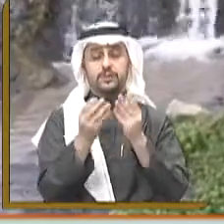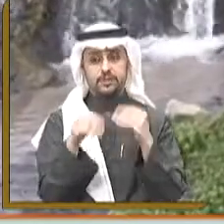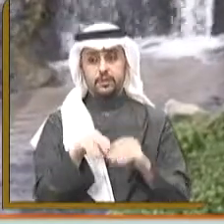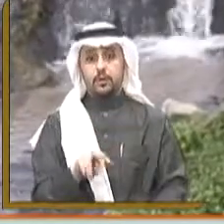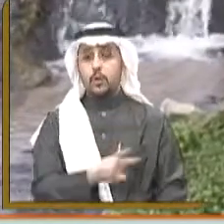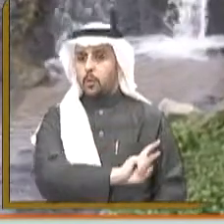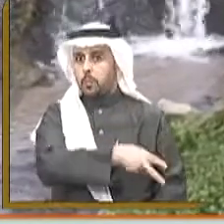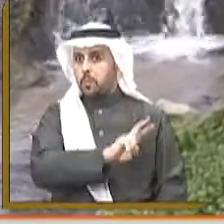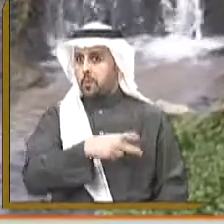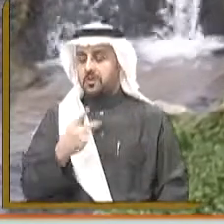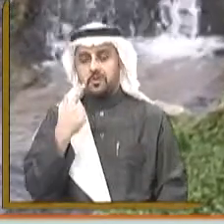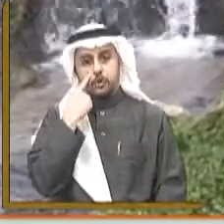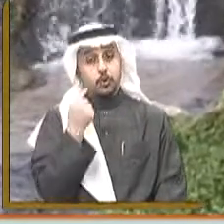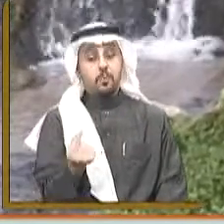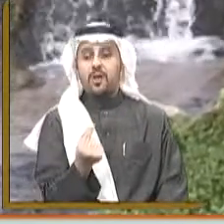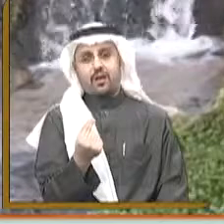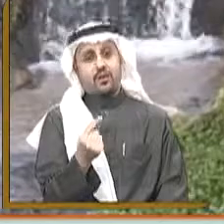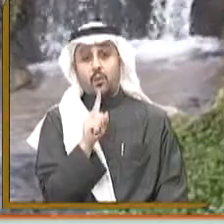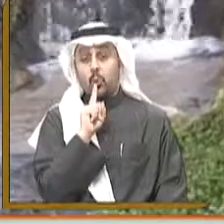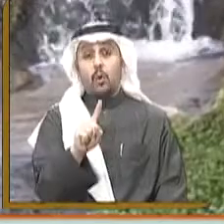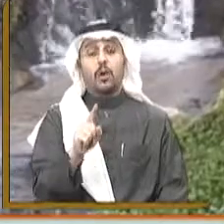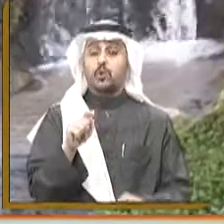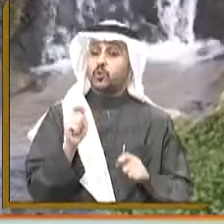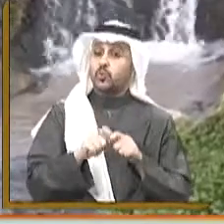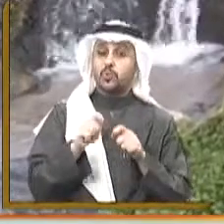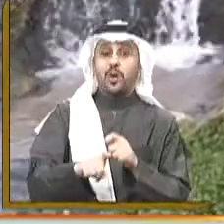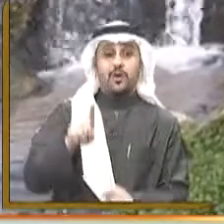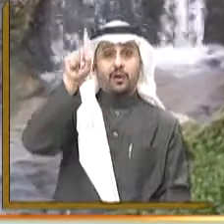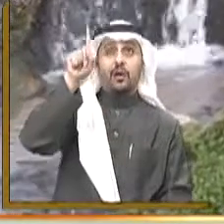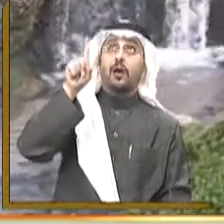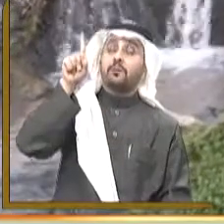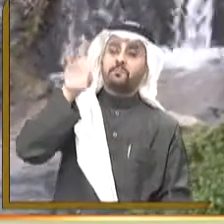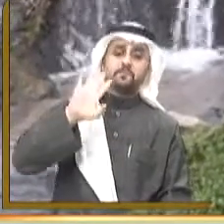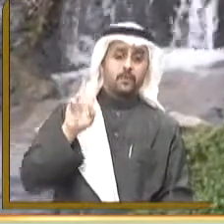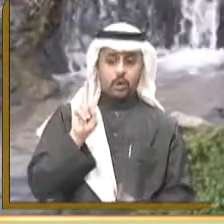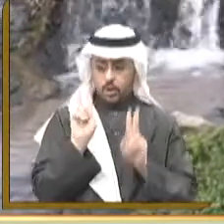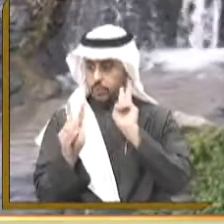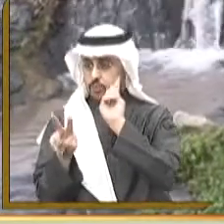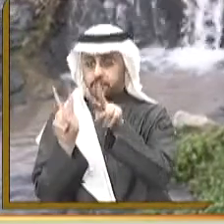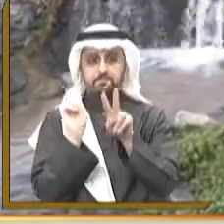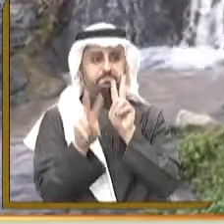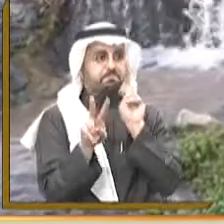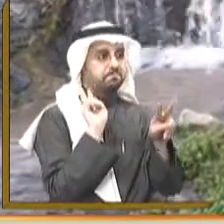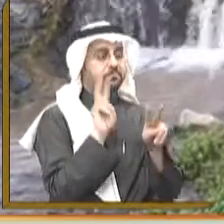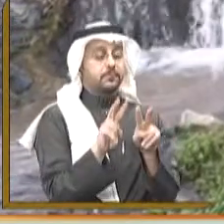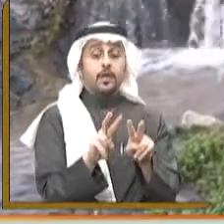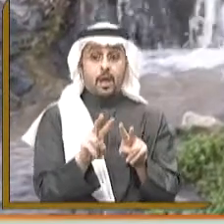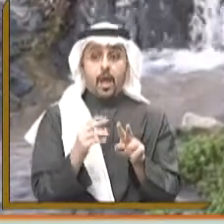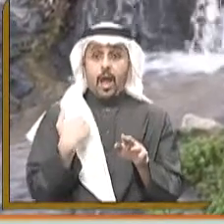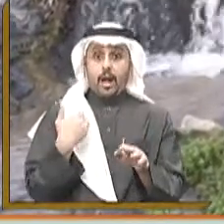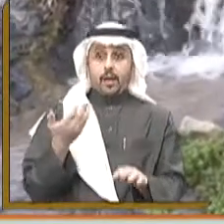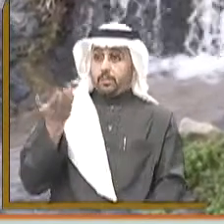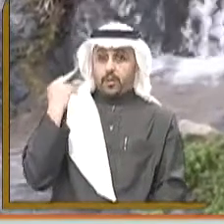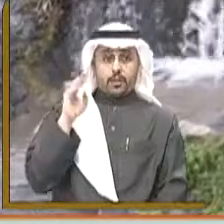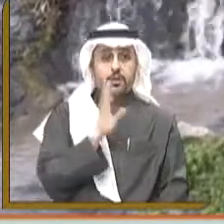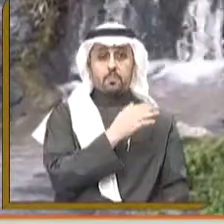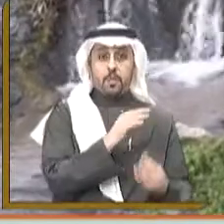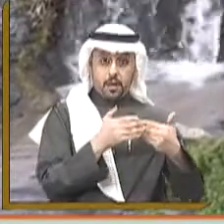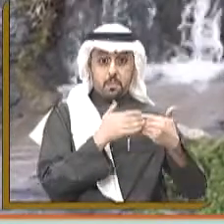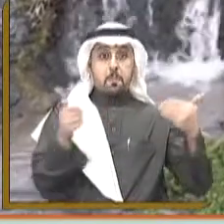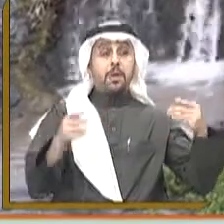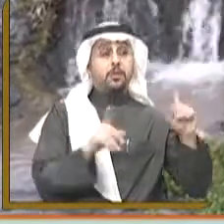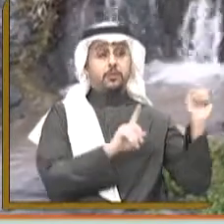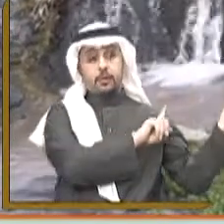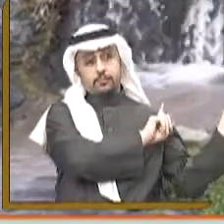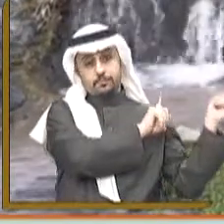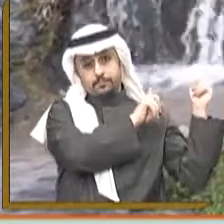تنوع عجيب رهيب سبحان الله الخالق في جميع التضاريس. احنا جينا من ناوان، يعني تنوع